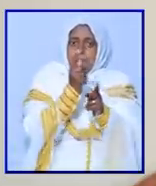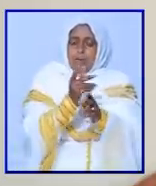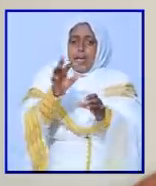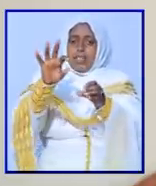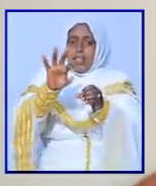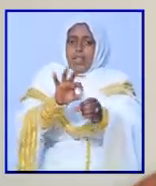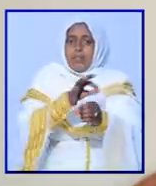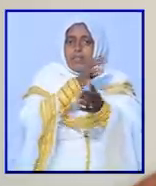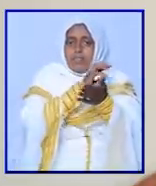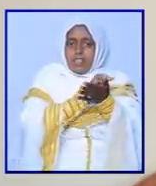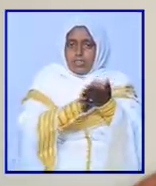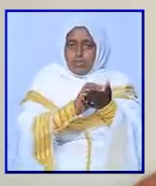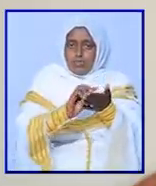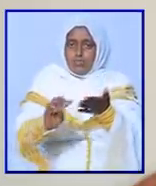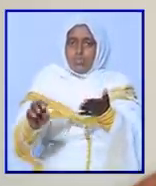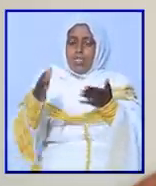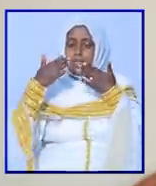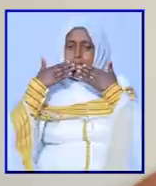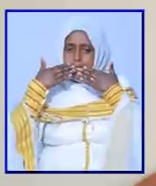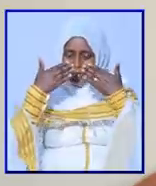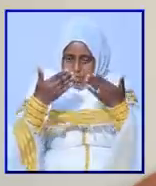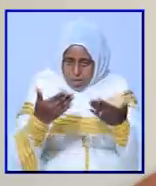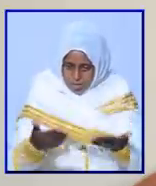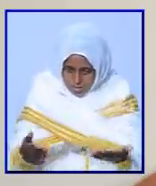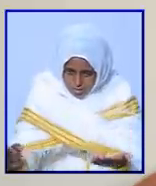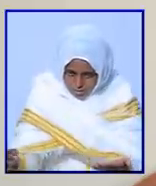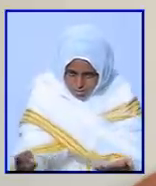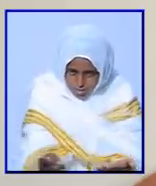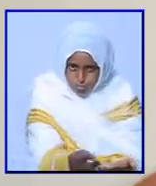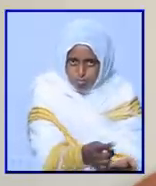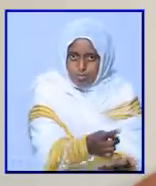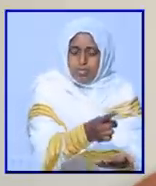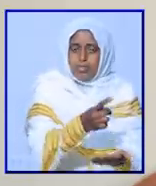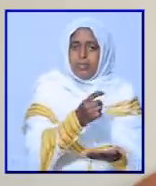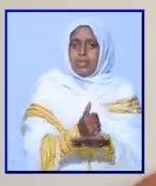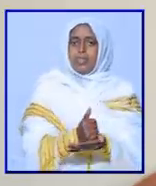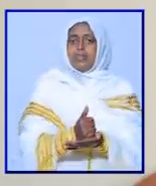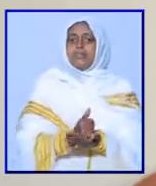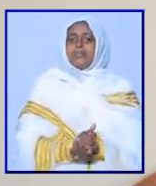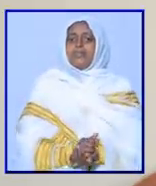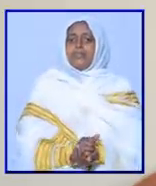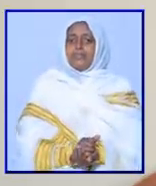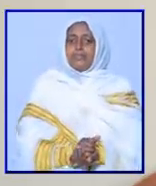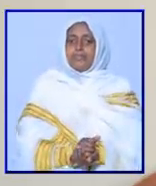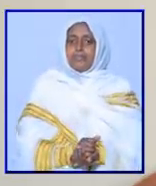በነጽህና አምለጠበቃት ለመንፈስ ቅዱስ ምስጋና ይሁን።